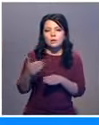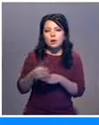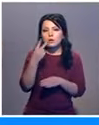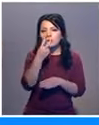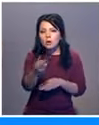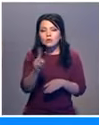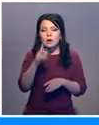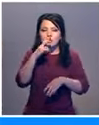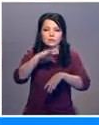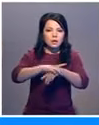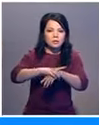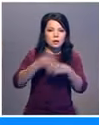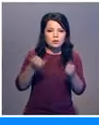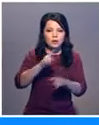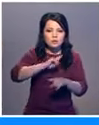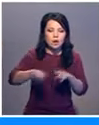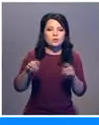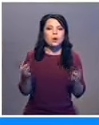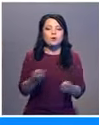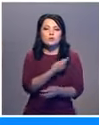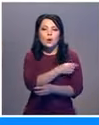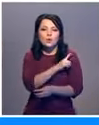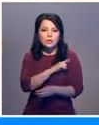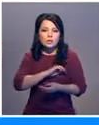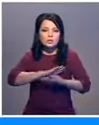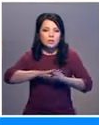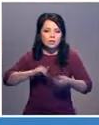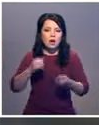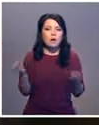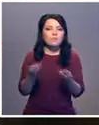мен де шықтым, бұл жерде үш скорый, екі пожарный келді.